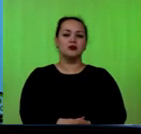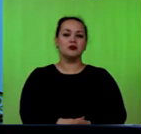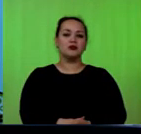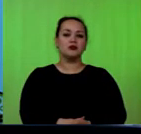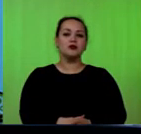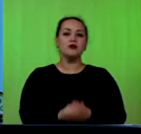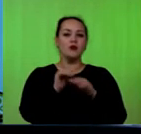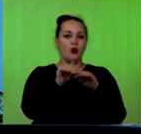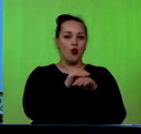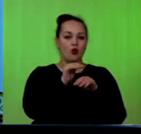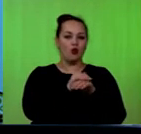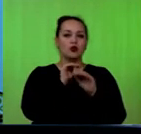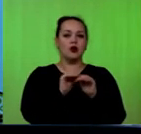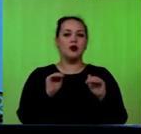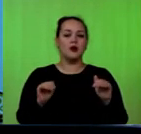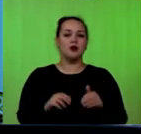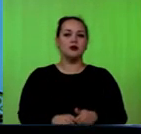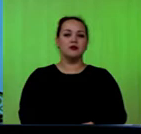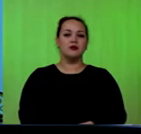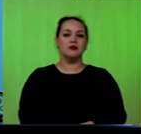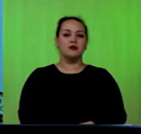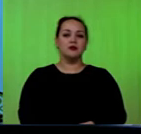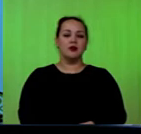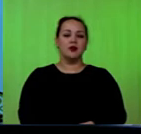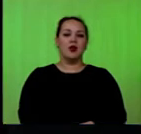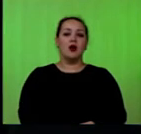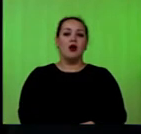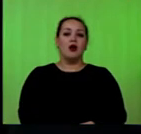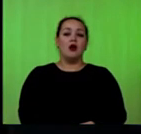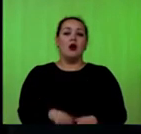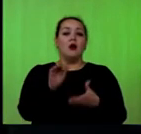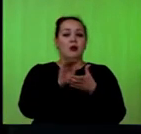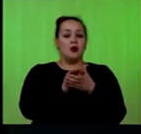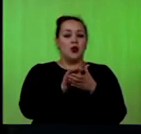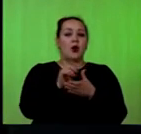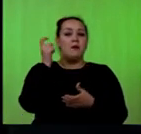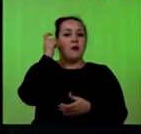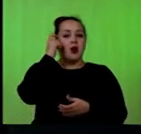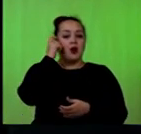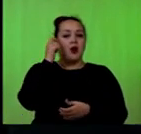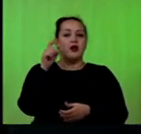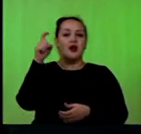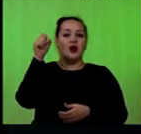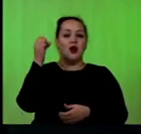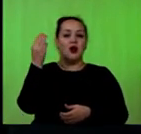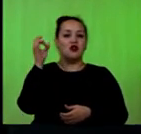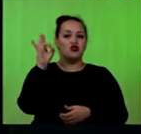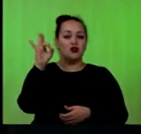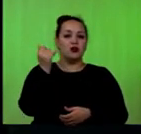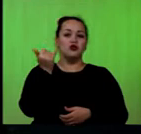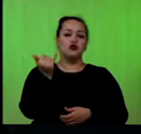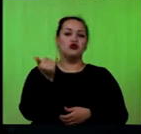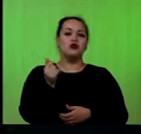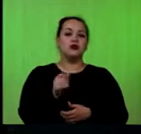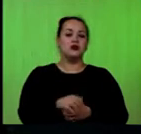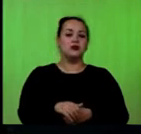ребятки вы познакомитесь таким понятием как махалля их ашар а сейчас давайте